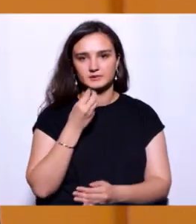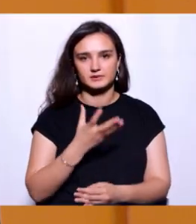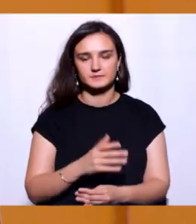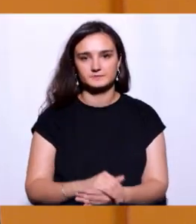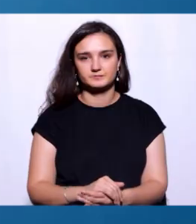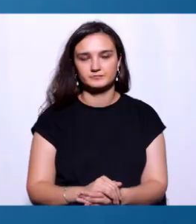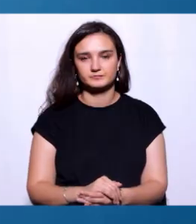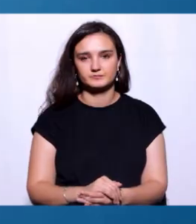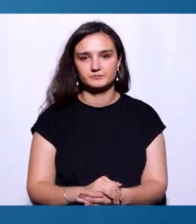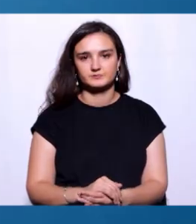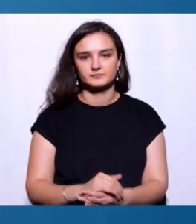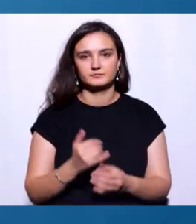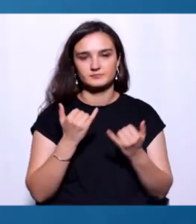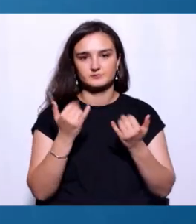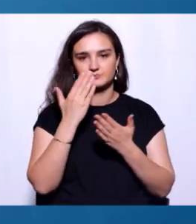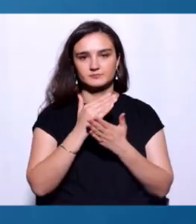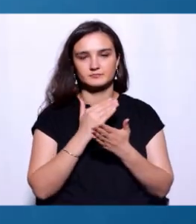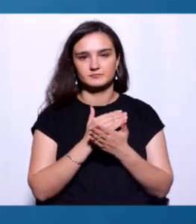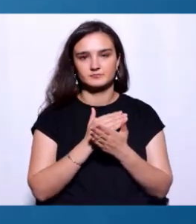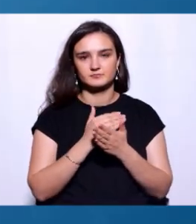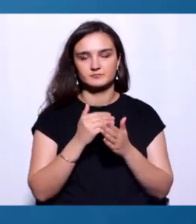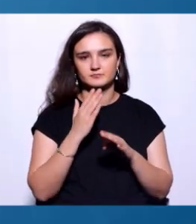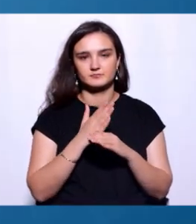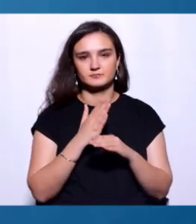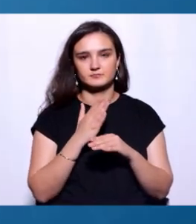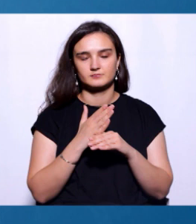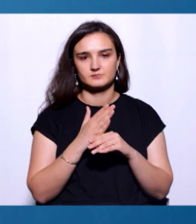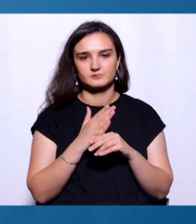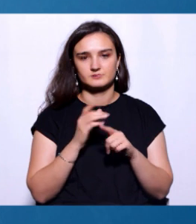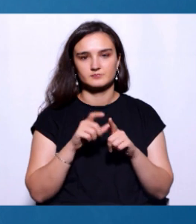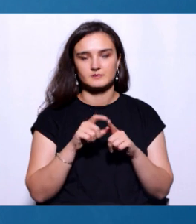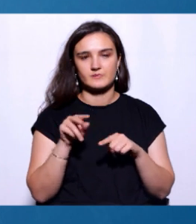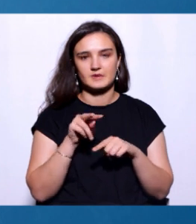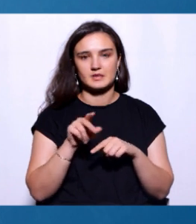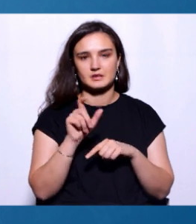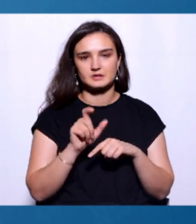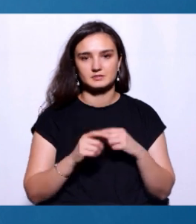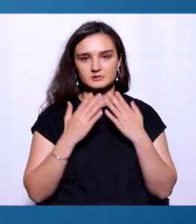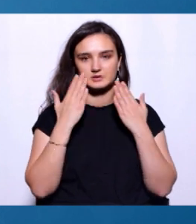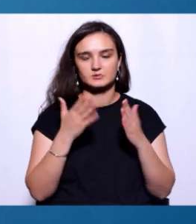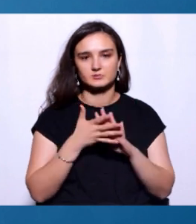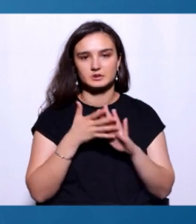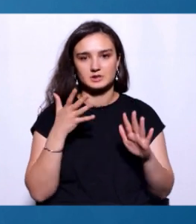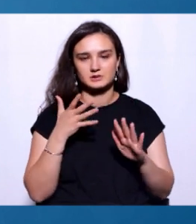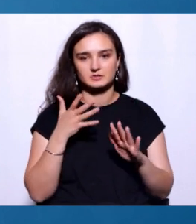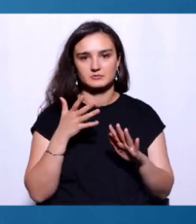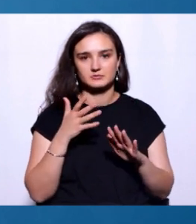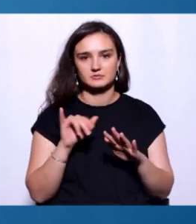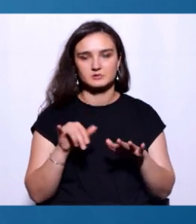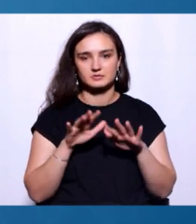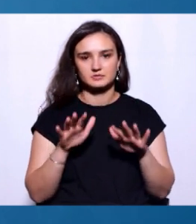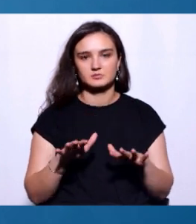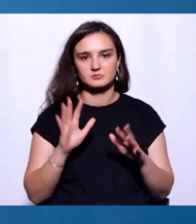you. დღევანდელი გაკვეთილის განრიგი გახლავთ ლექსიკა, წაკითხულის გააზრება,